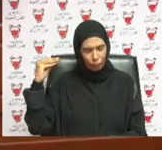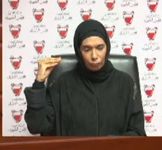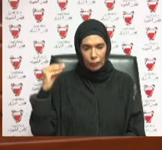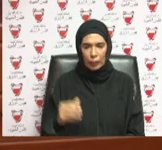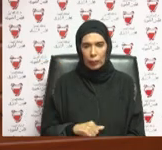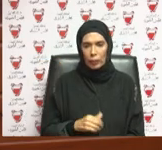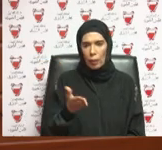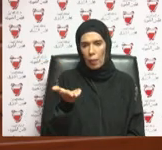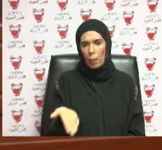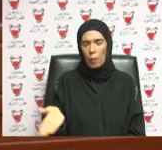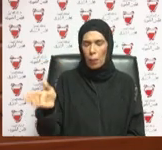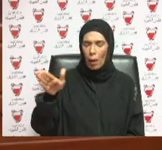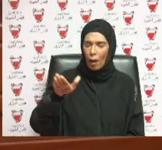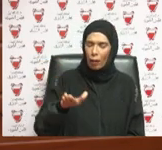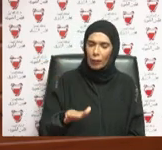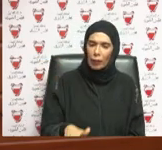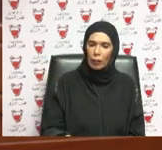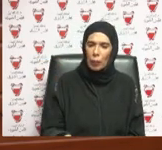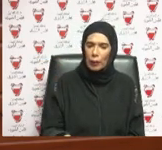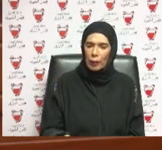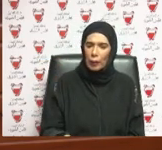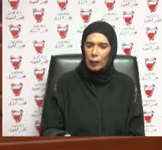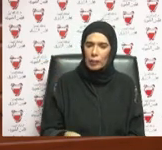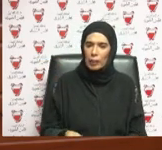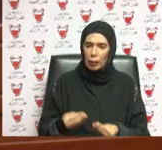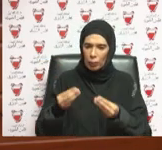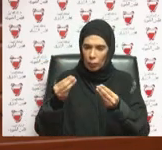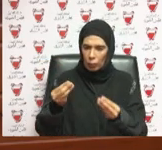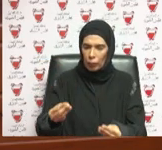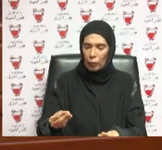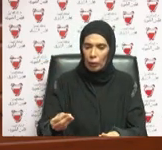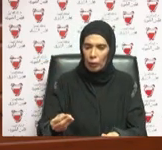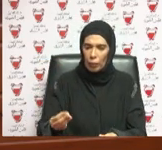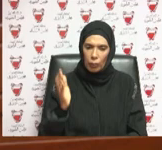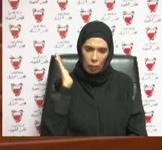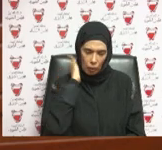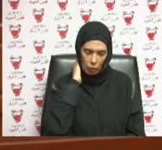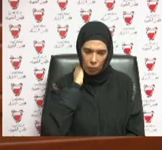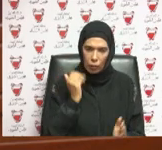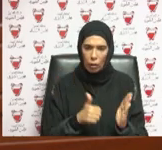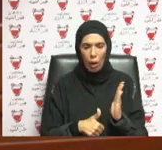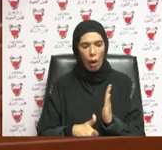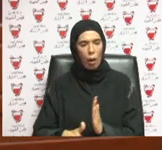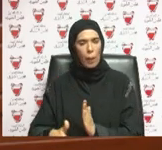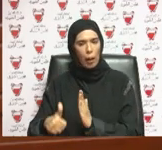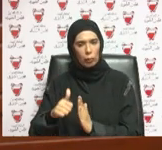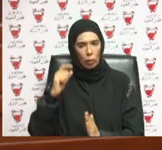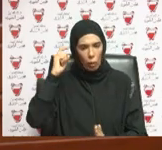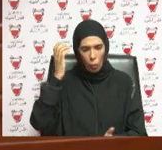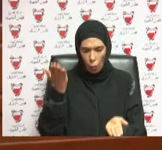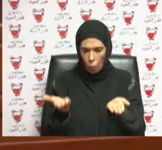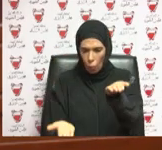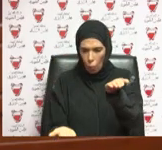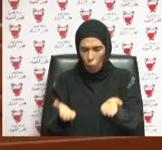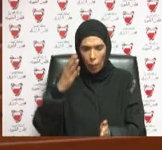برحيل سموه سلمت الأمانة أيضاً إلى قائد وأمير ذو حكمة